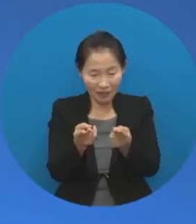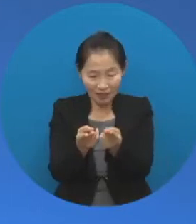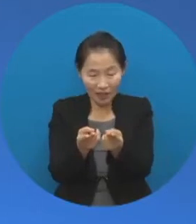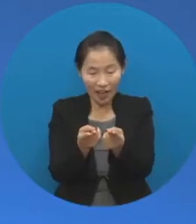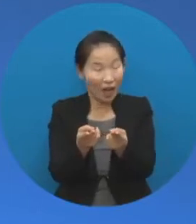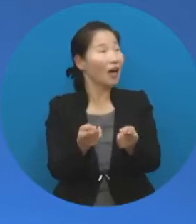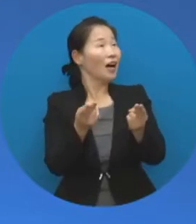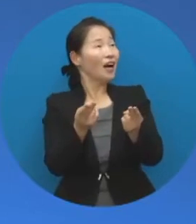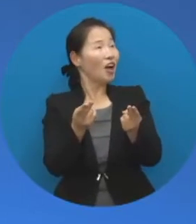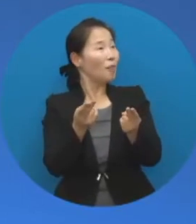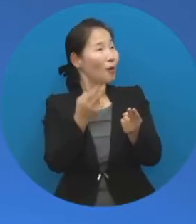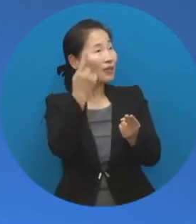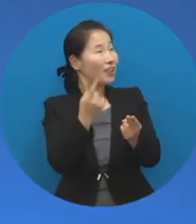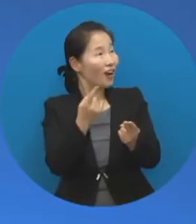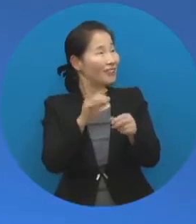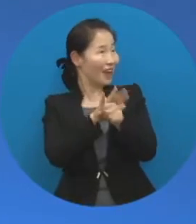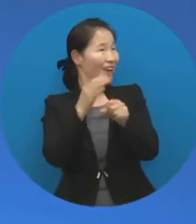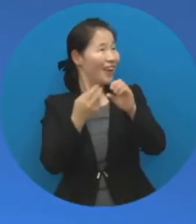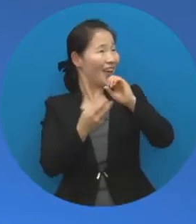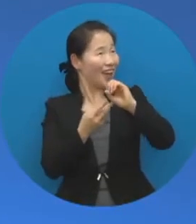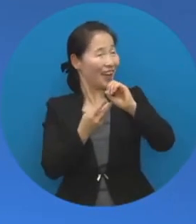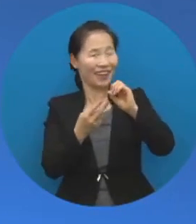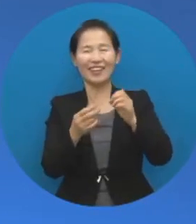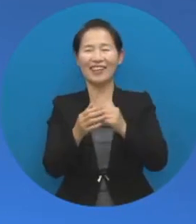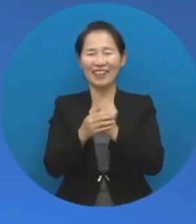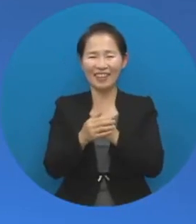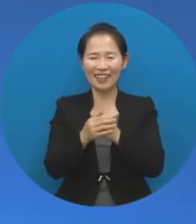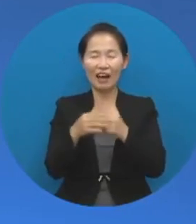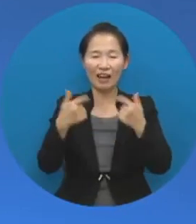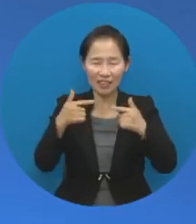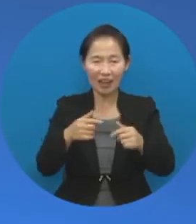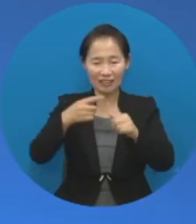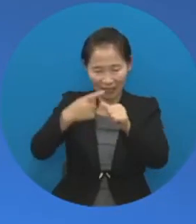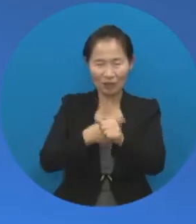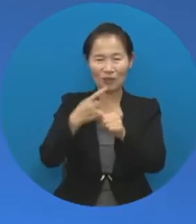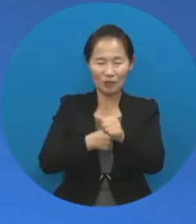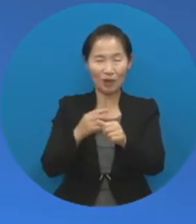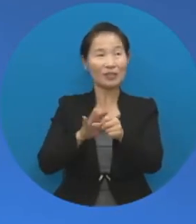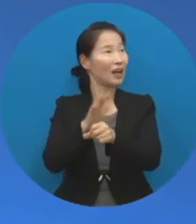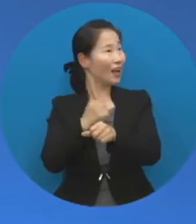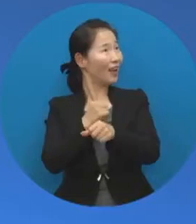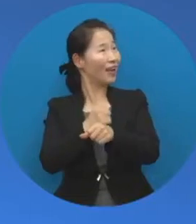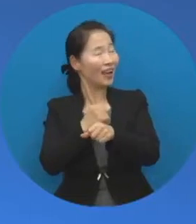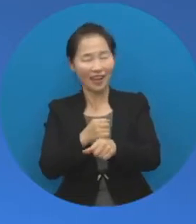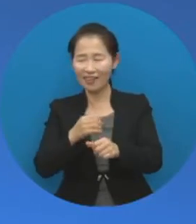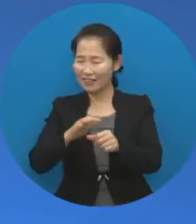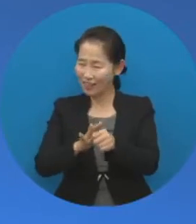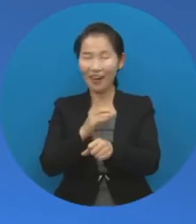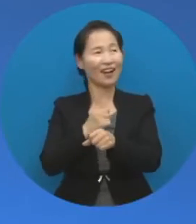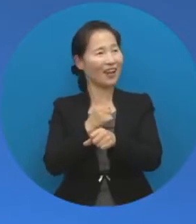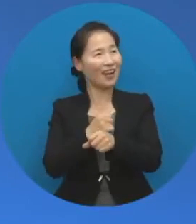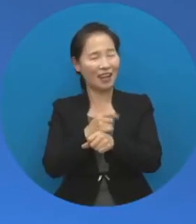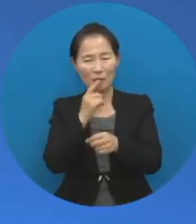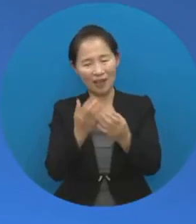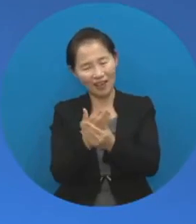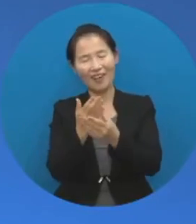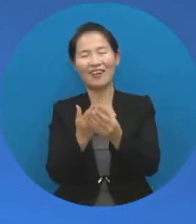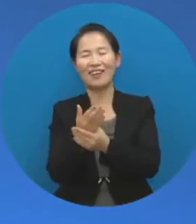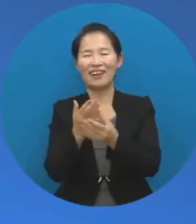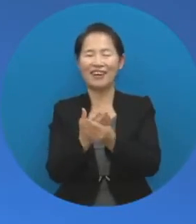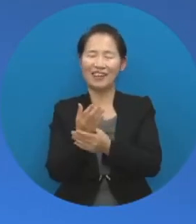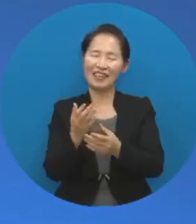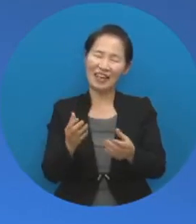그래서 이거는 여러분의 가정에서 같이 적용하면 너무 좋을 것 같아요. 네, 아멘.